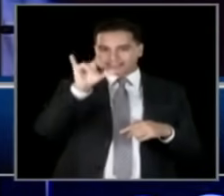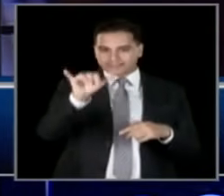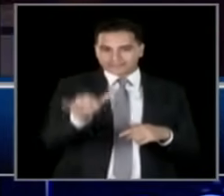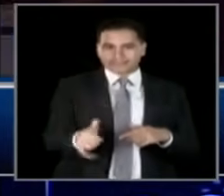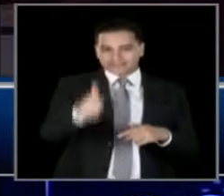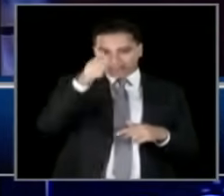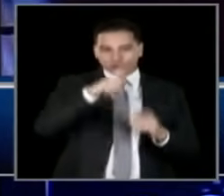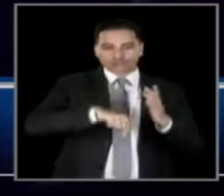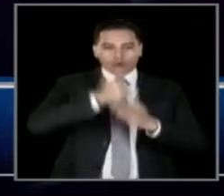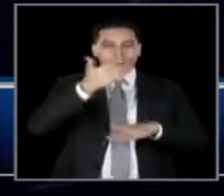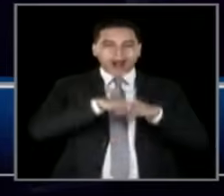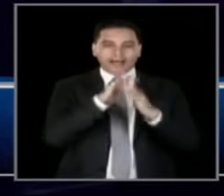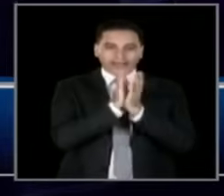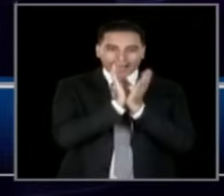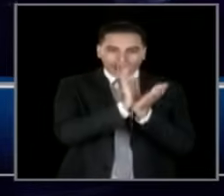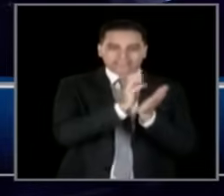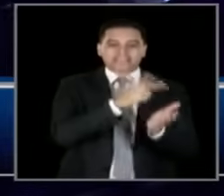عام 2005